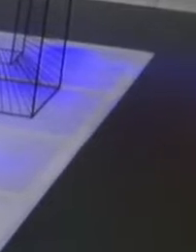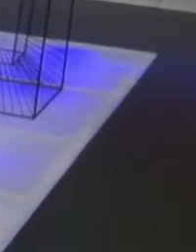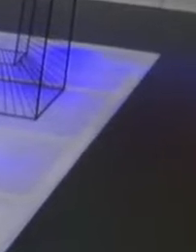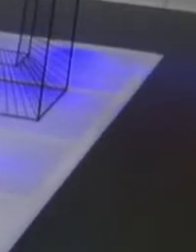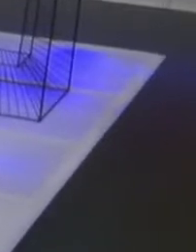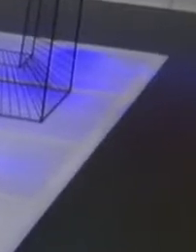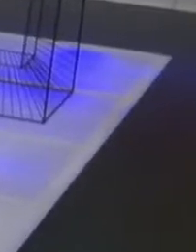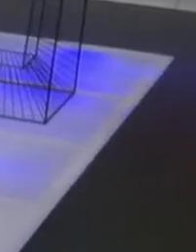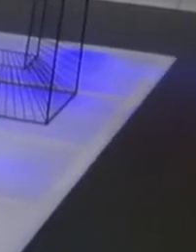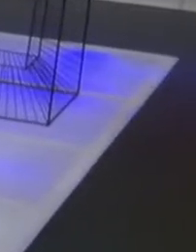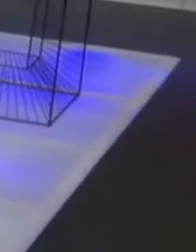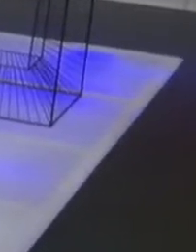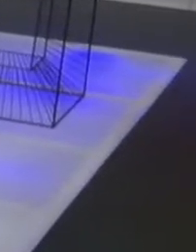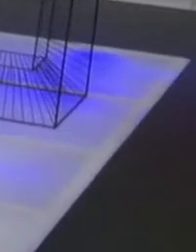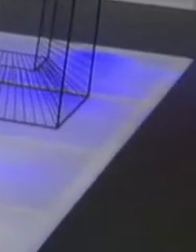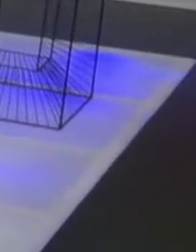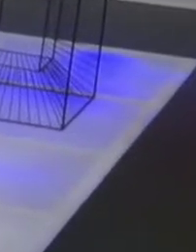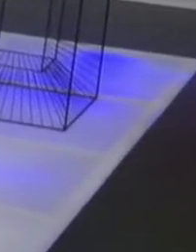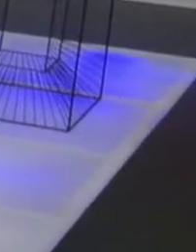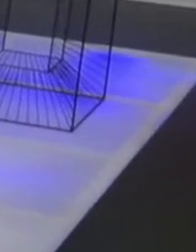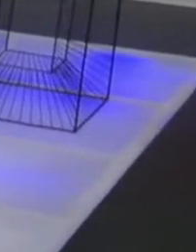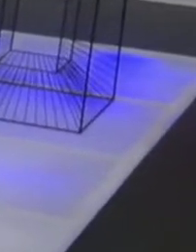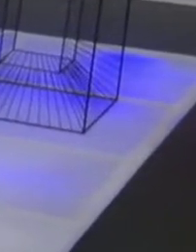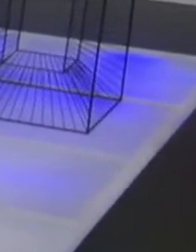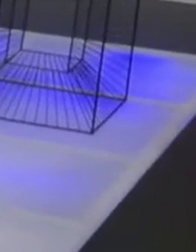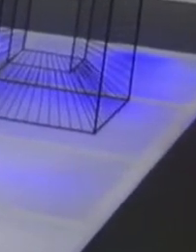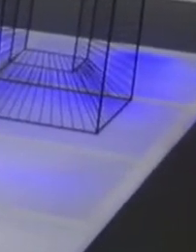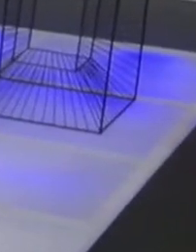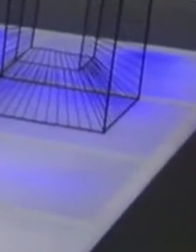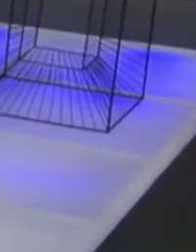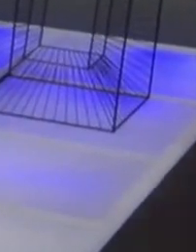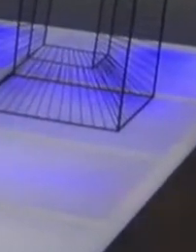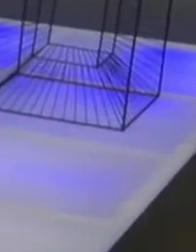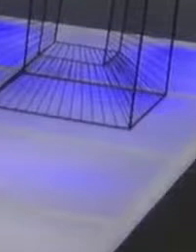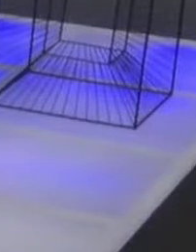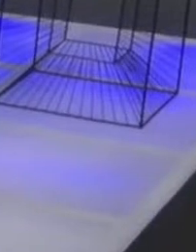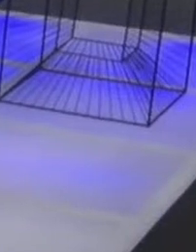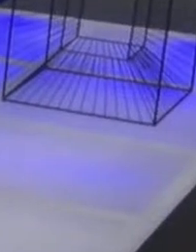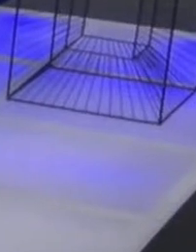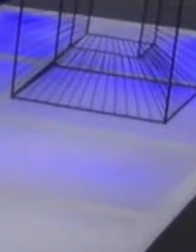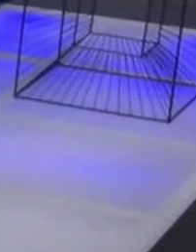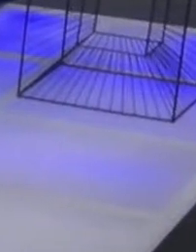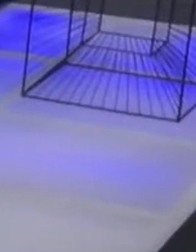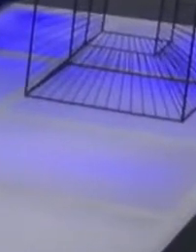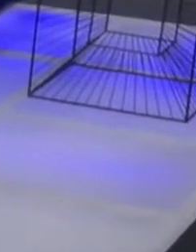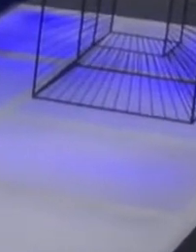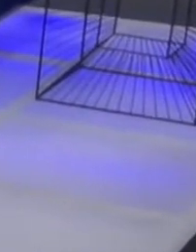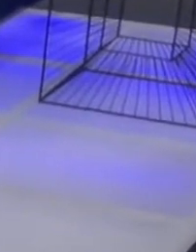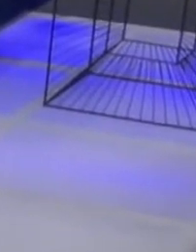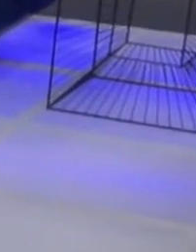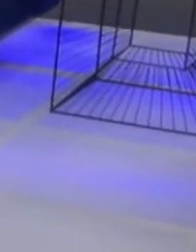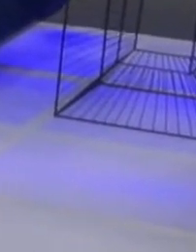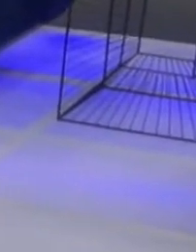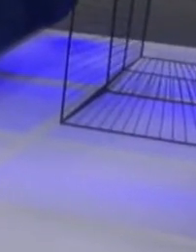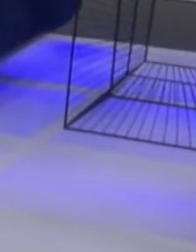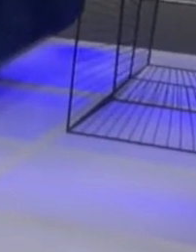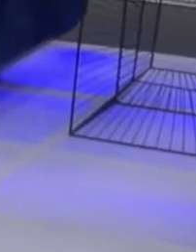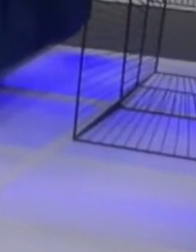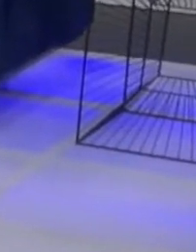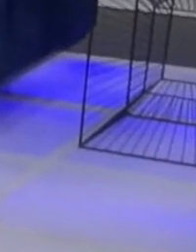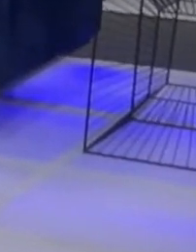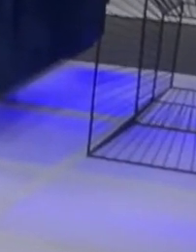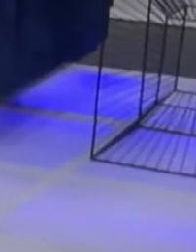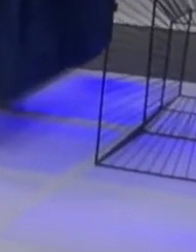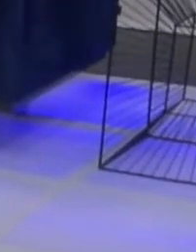sangat penting. Jadi hari ini kita nak berbicara mengenai mental sihat, jaminan kesejahteraan hidup, bersama dengan tetamu kita